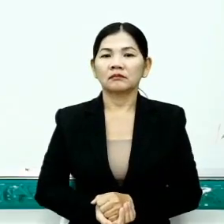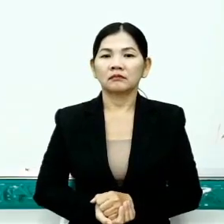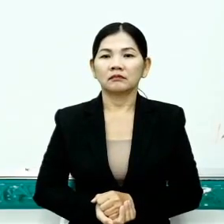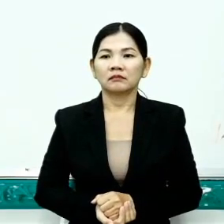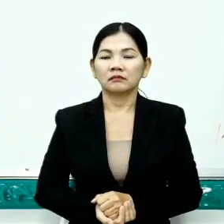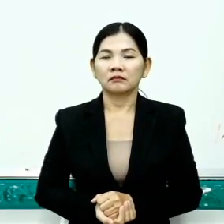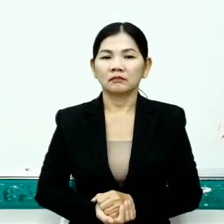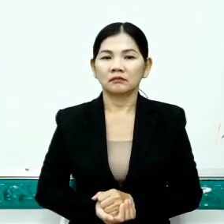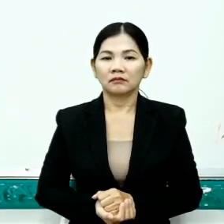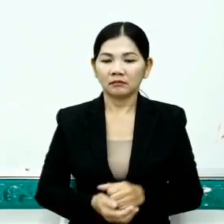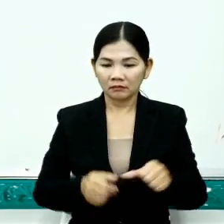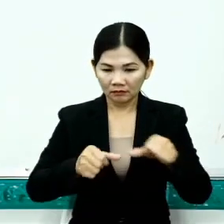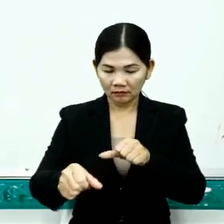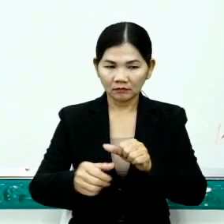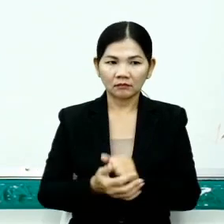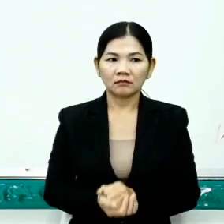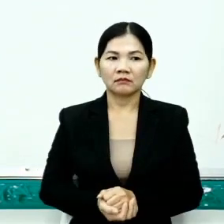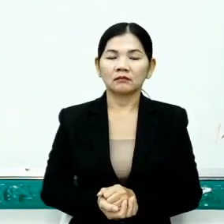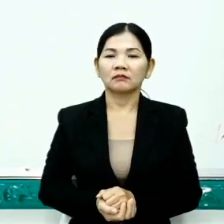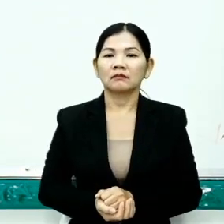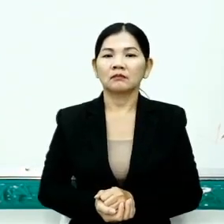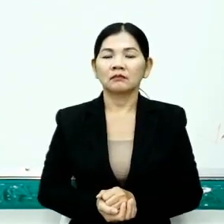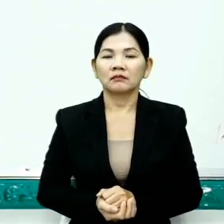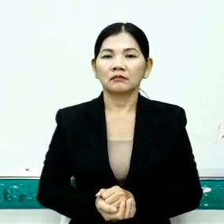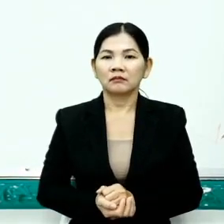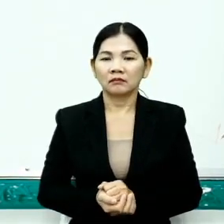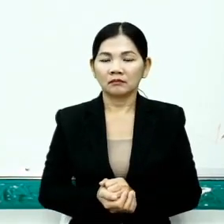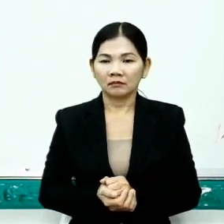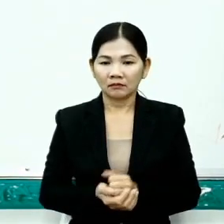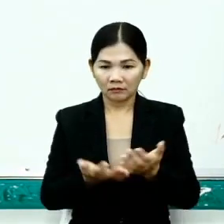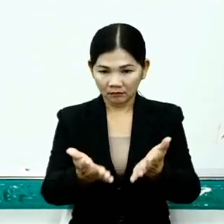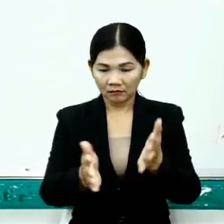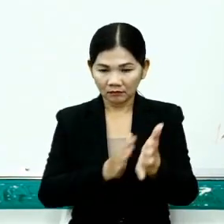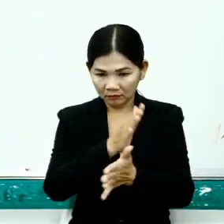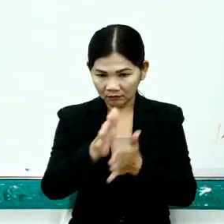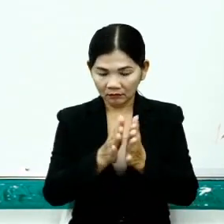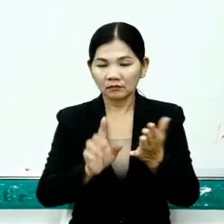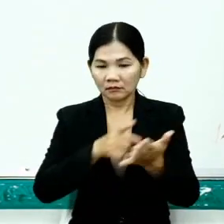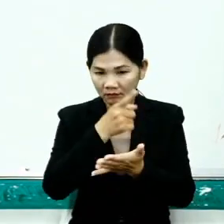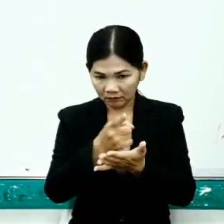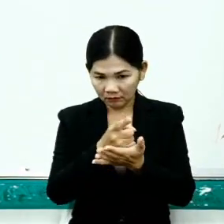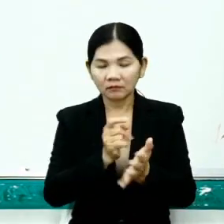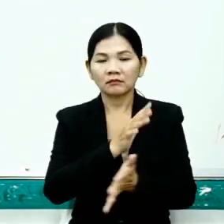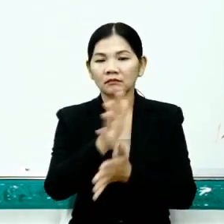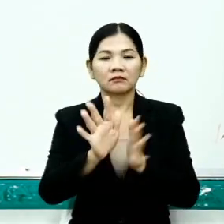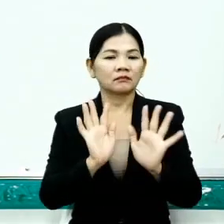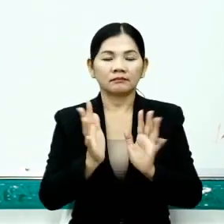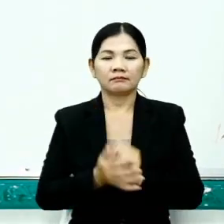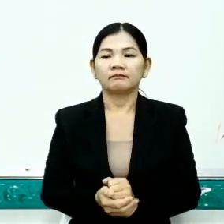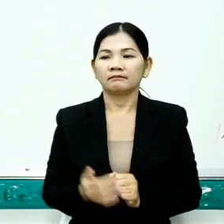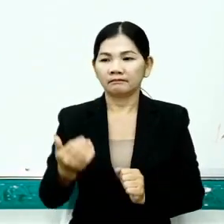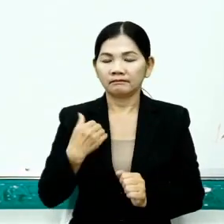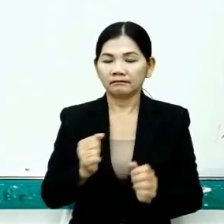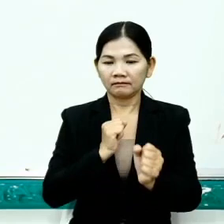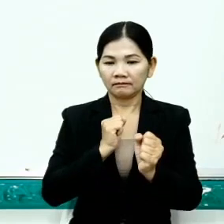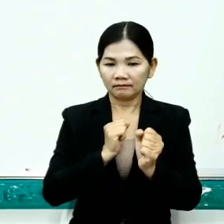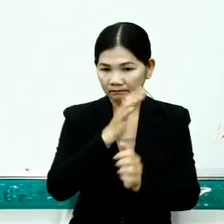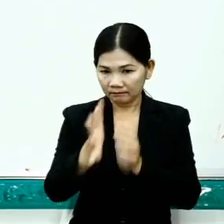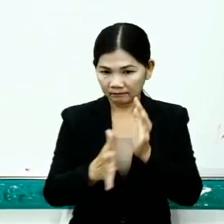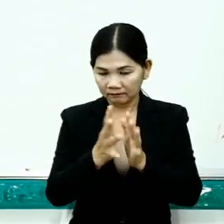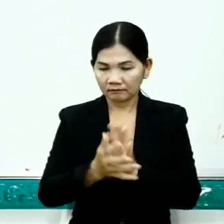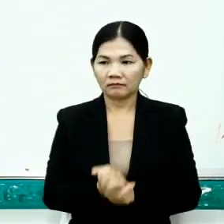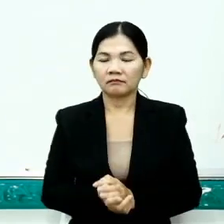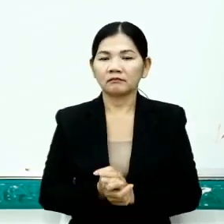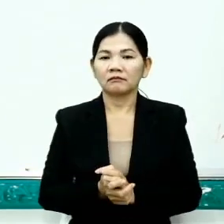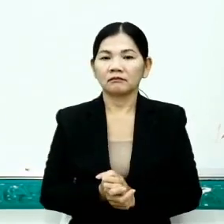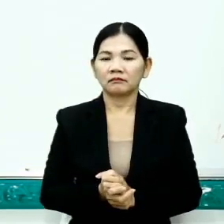ចាអញ្ចឹងកូនសរសេរបន្តនេះគឺកូនសរសេរដោយខ្លួនឯងអ្នកគ្រូឡើងចូលរួមសរសេរជាមួយកូនហើយហើយយើងនឹងចាំផ្ទៀងផ្ទាត់នៅពេលដែល